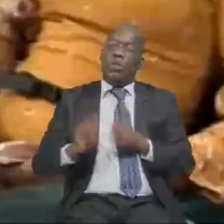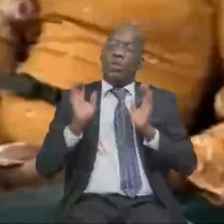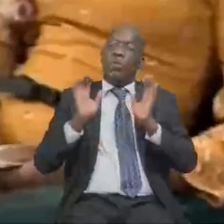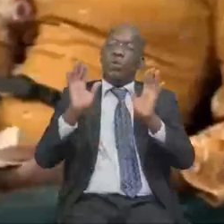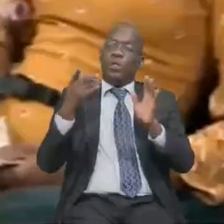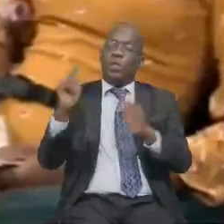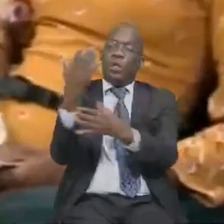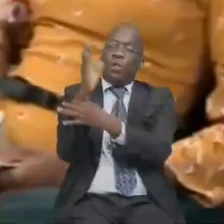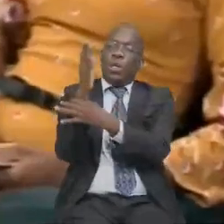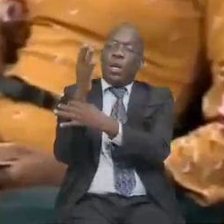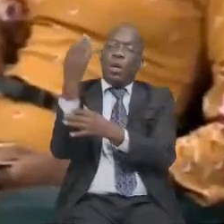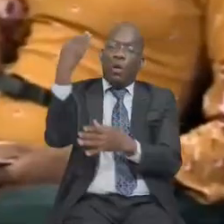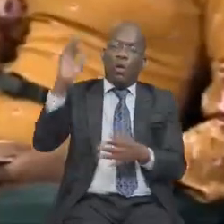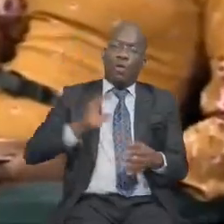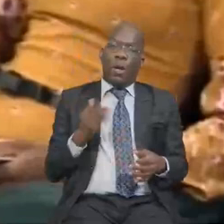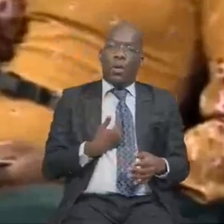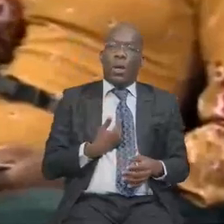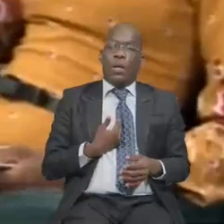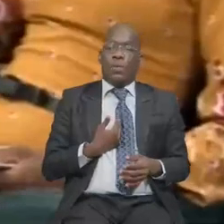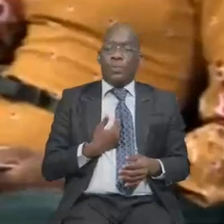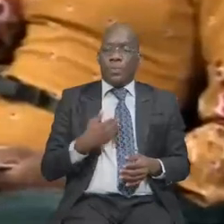notre capitaine.